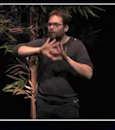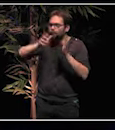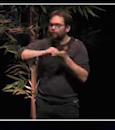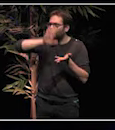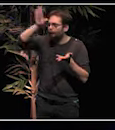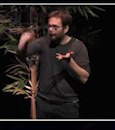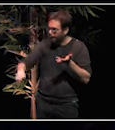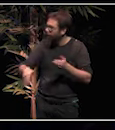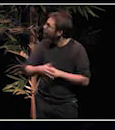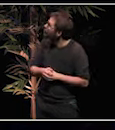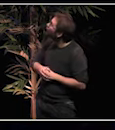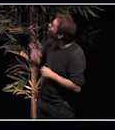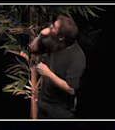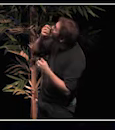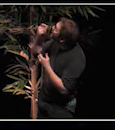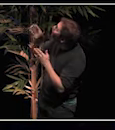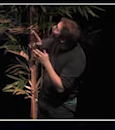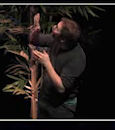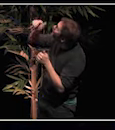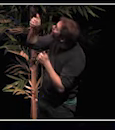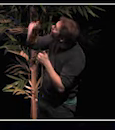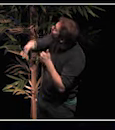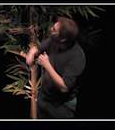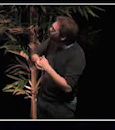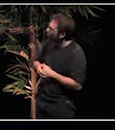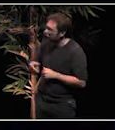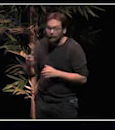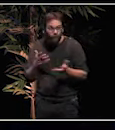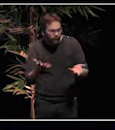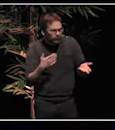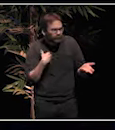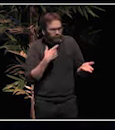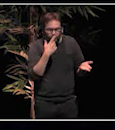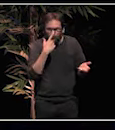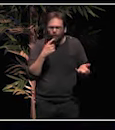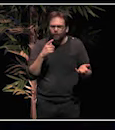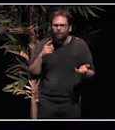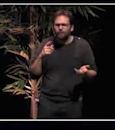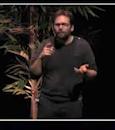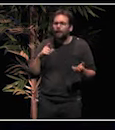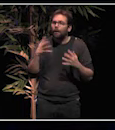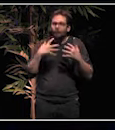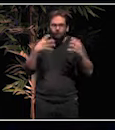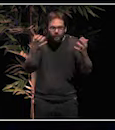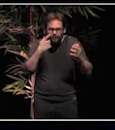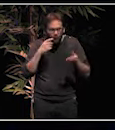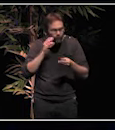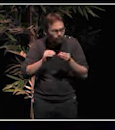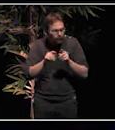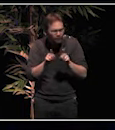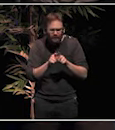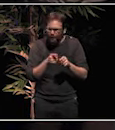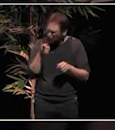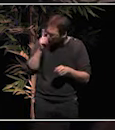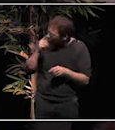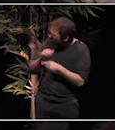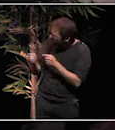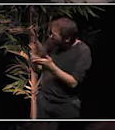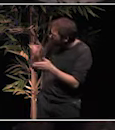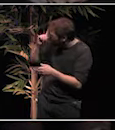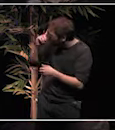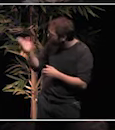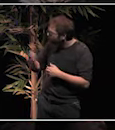quelques descentes. Avant d'aller plus loin, j'ai envie de vous demander, parce que je pense que c'est ce que les gens de l'Assemblée se demandent aussi, qu'est-ce qui vous pousse à faire ça, l'un et